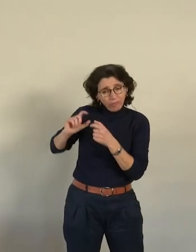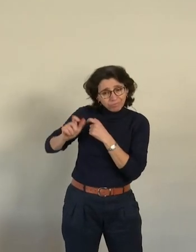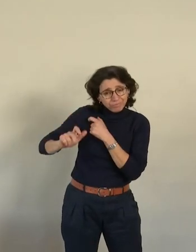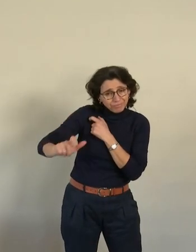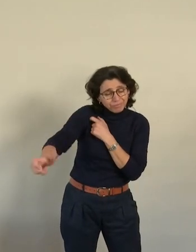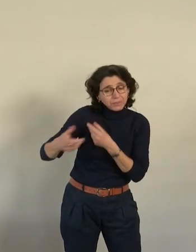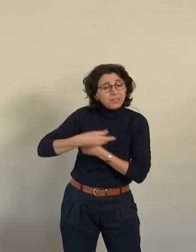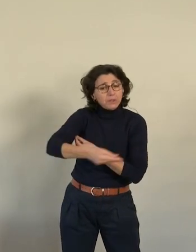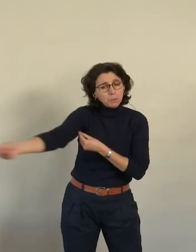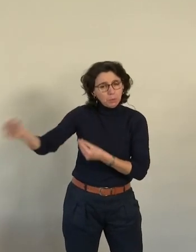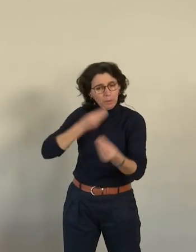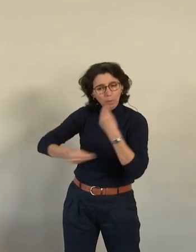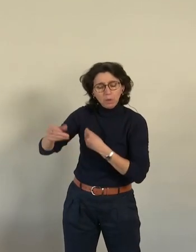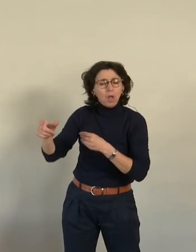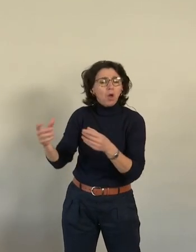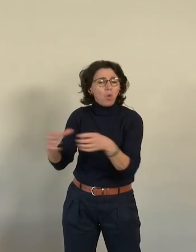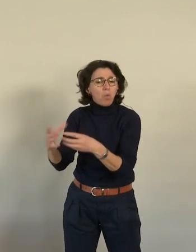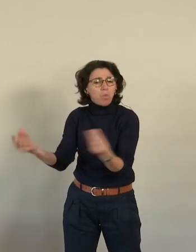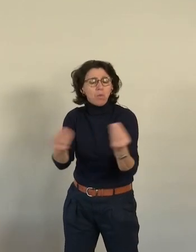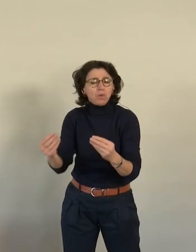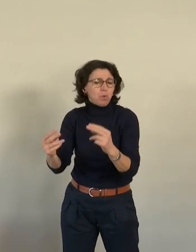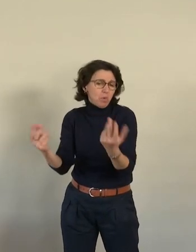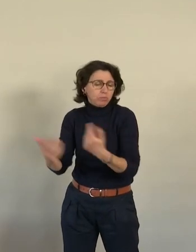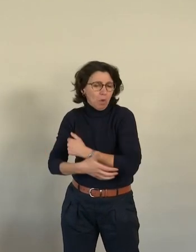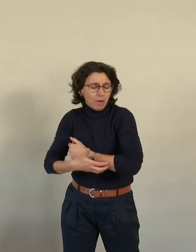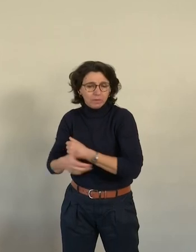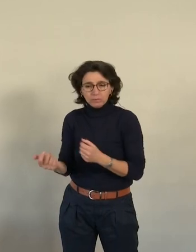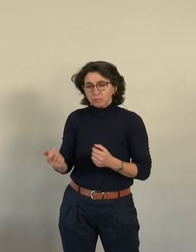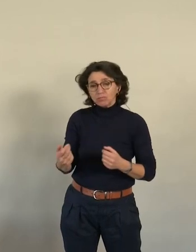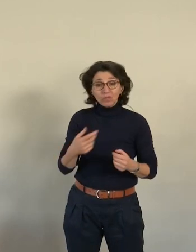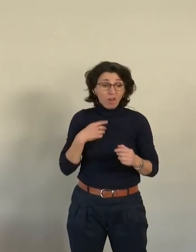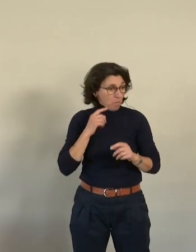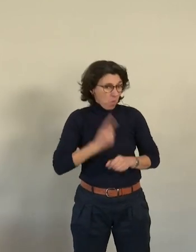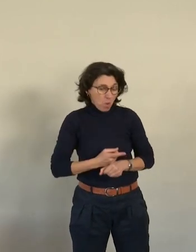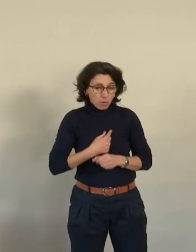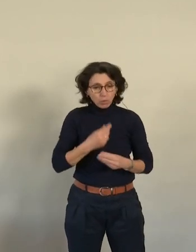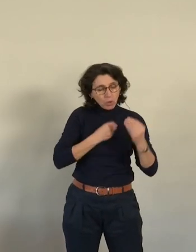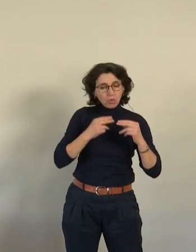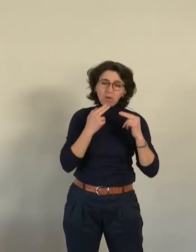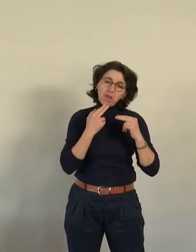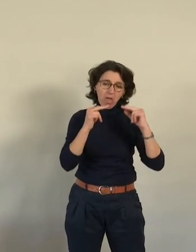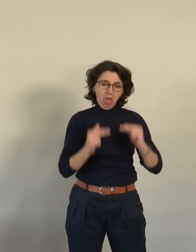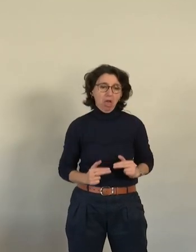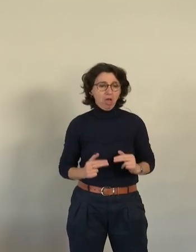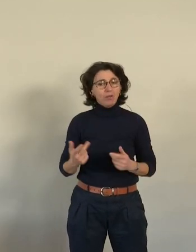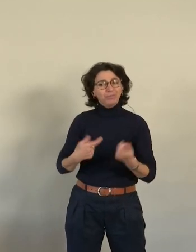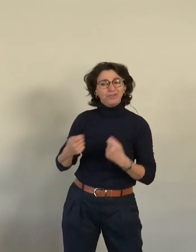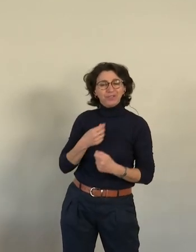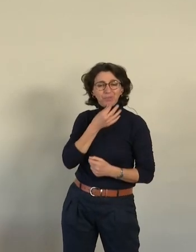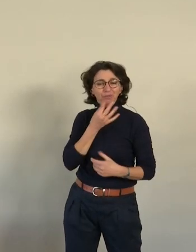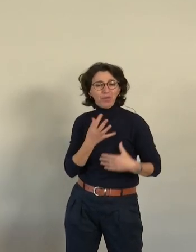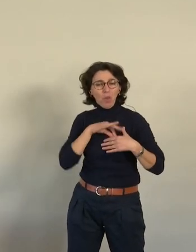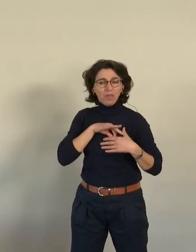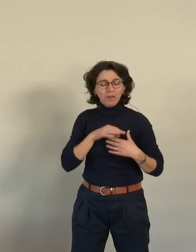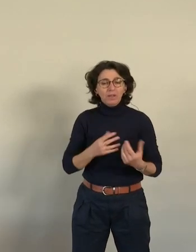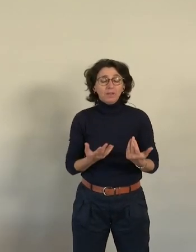accusé de distribuer une nourriture de mauvaise qualité de favoriser un marché et de bénéficier d'une fiscalité avantageuse pour